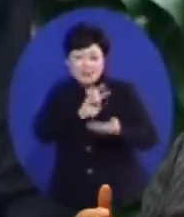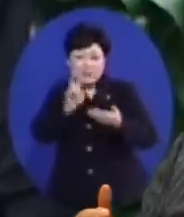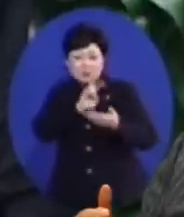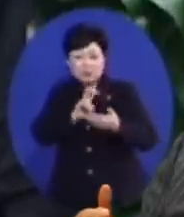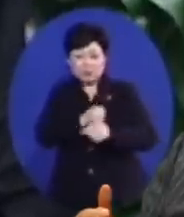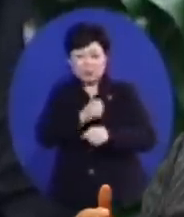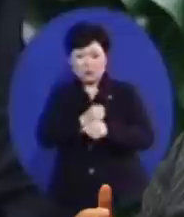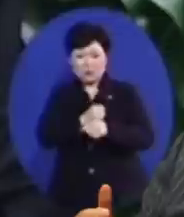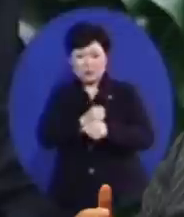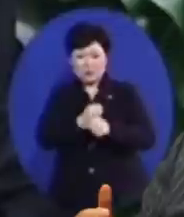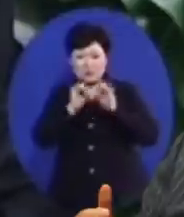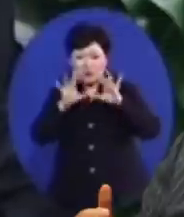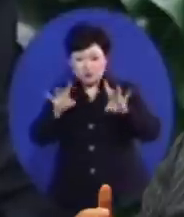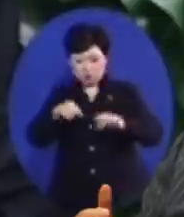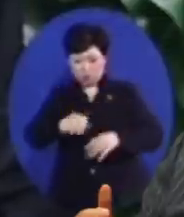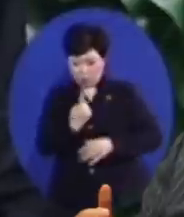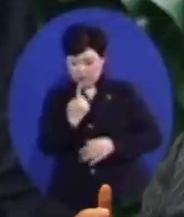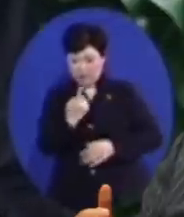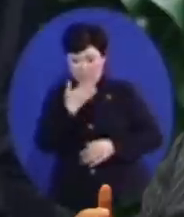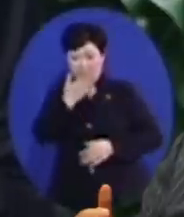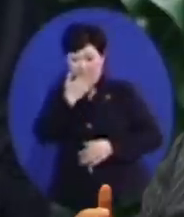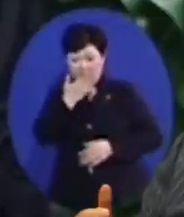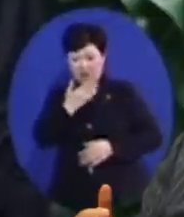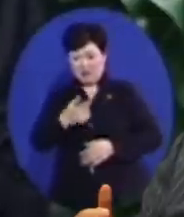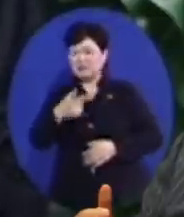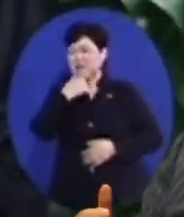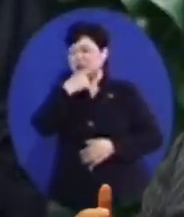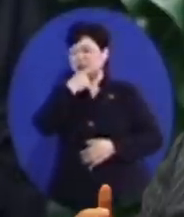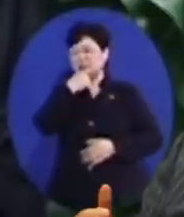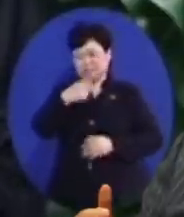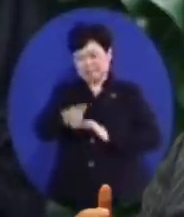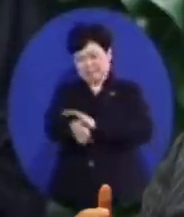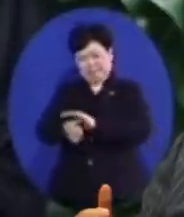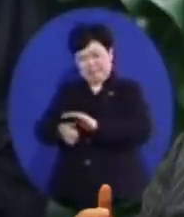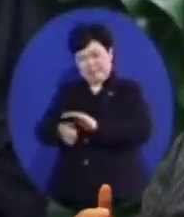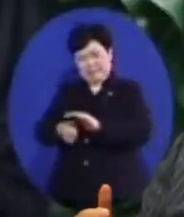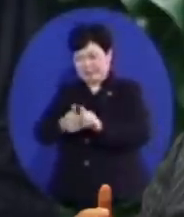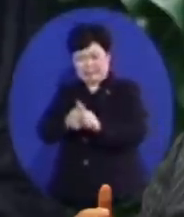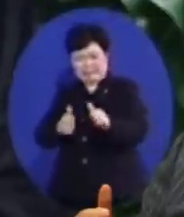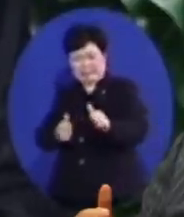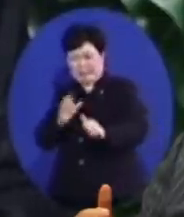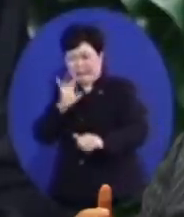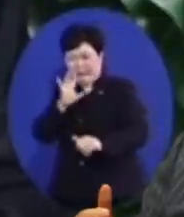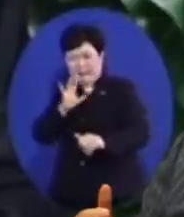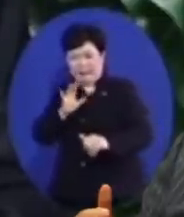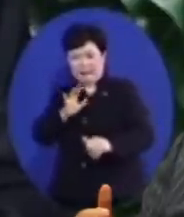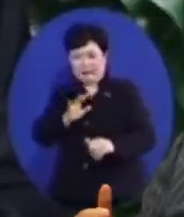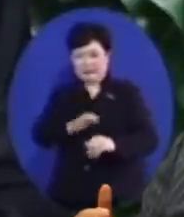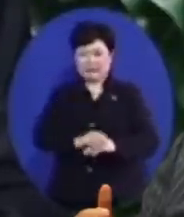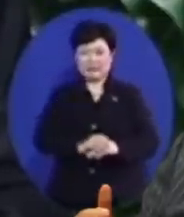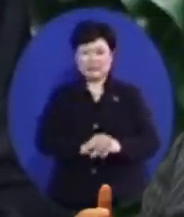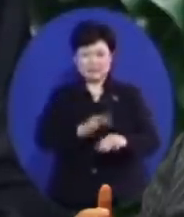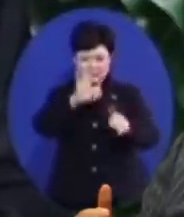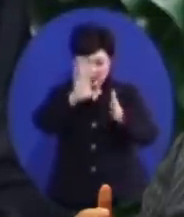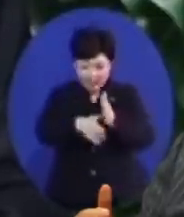또 전도도 네가 좀 하라. 안 하겠다고 합니다. 나는 그건 내가 뭘 한다고. 그럴